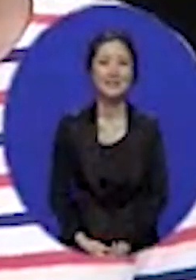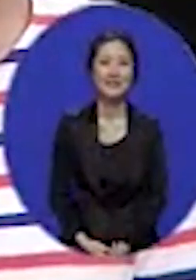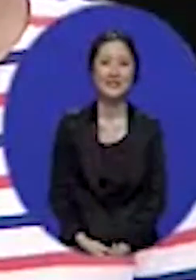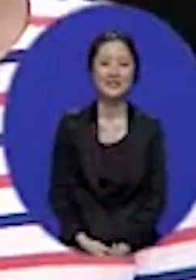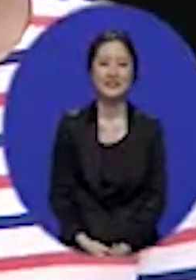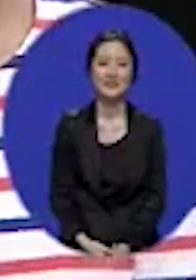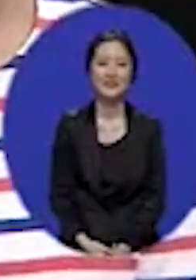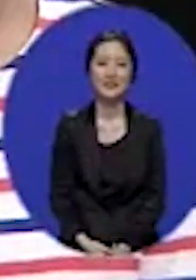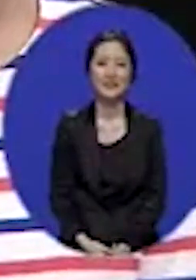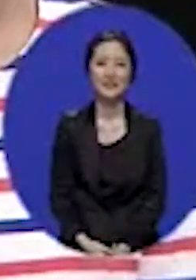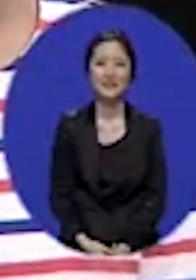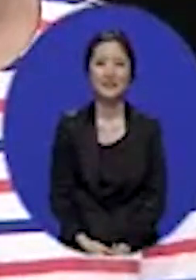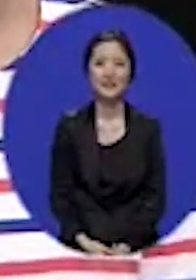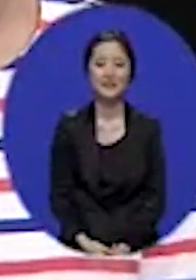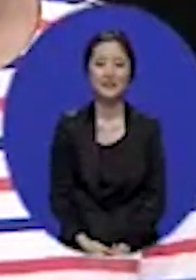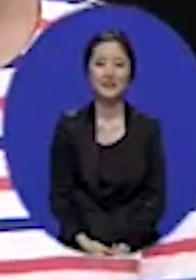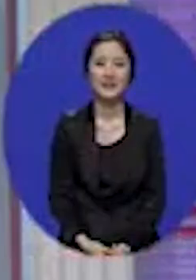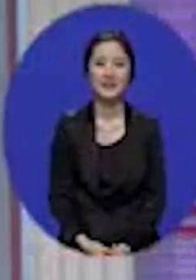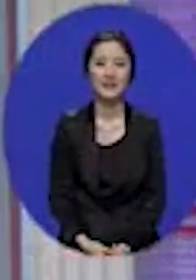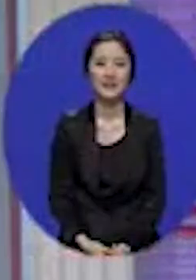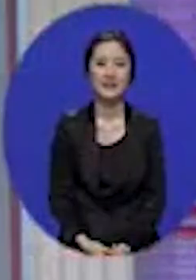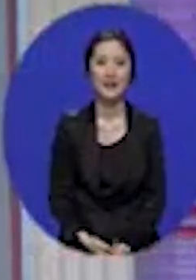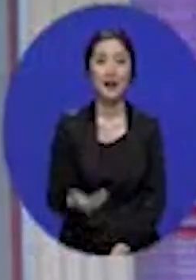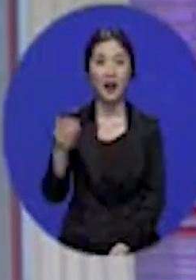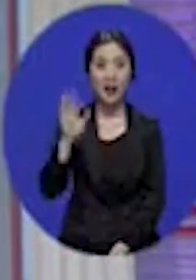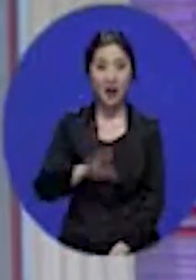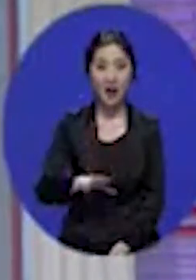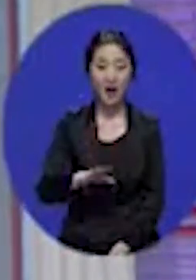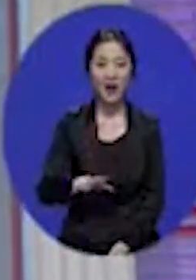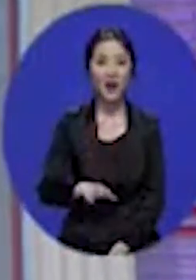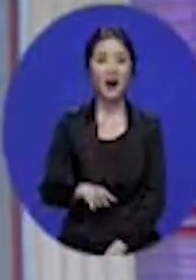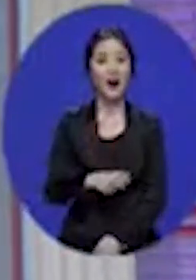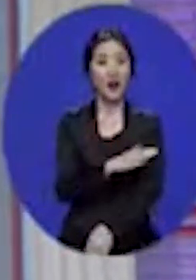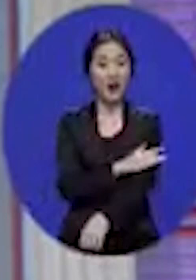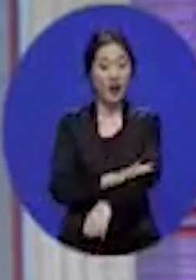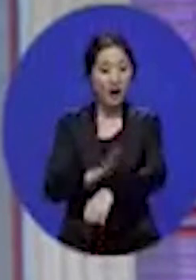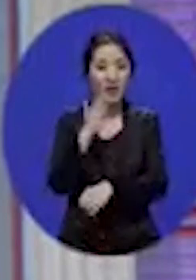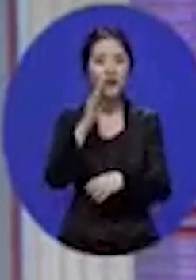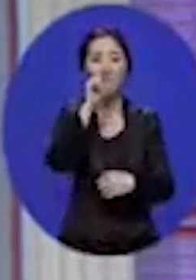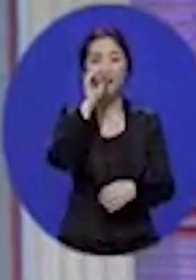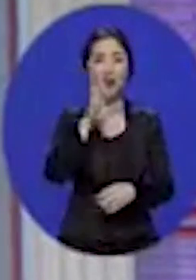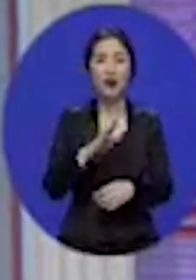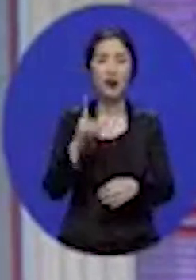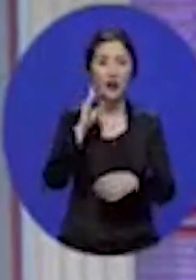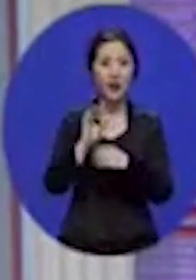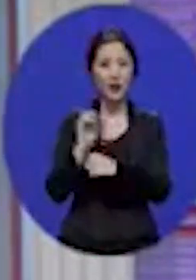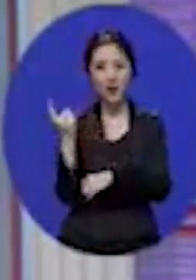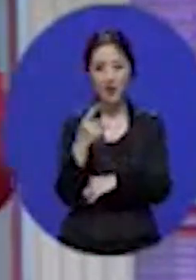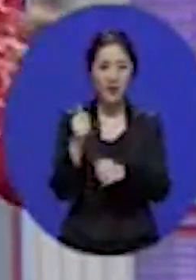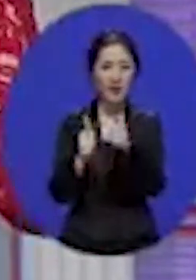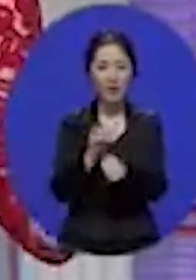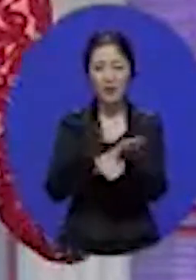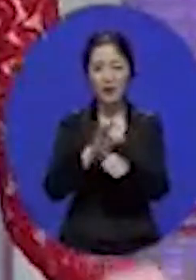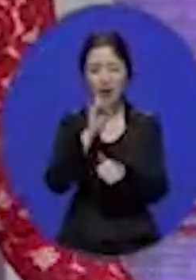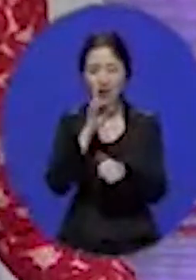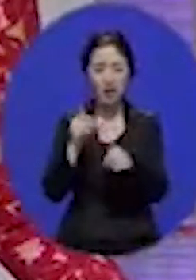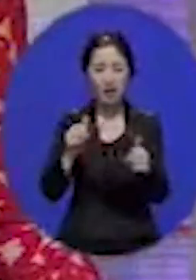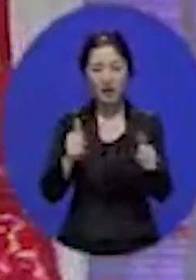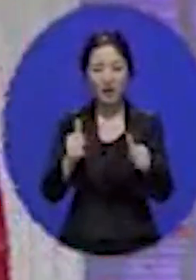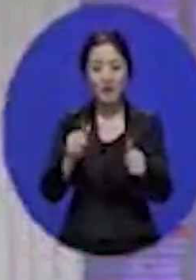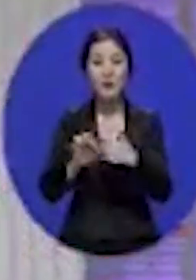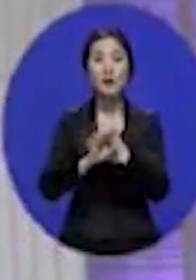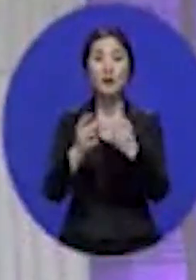근데 여기까지는 할만해요. 근데 경기가 꼬이잖아요. 이게 야구라는 게 갑자기 막 터지잖아. 막 복잡한